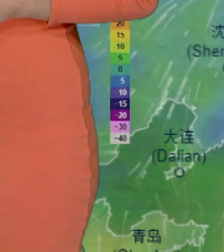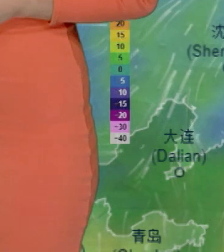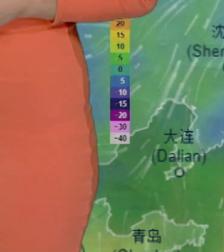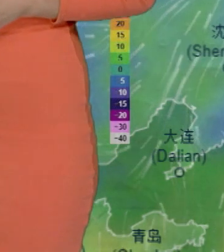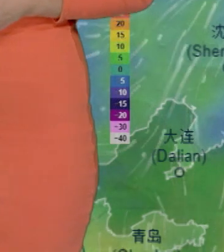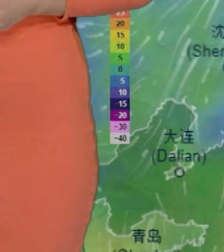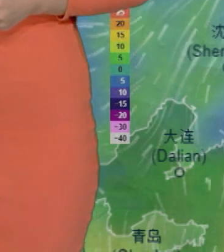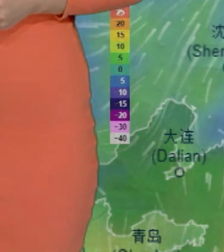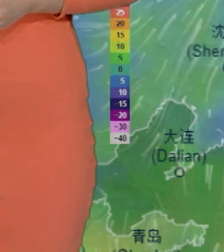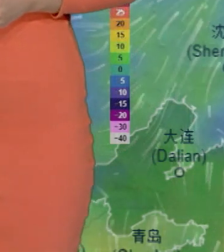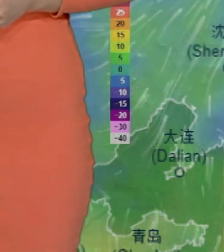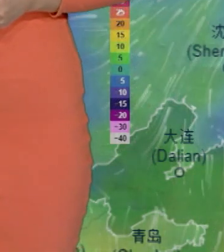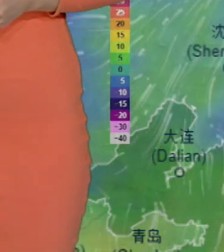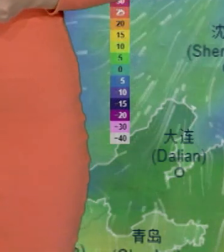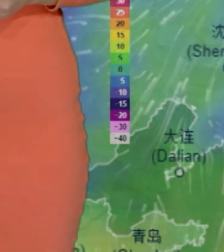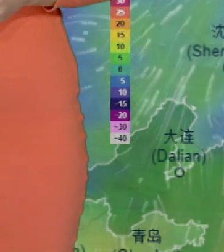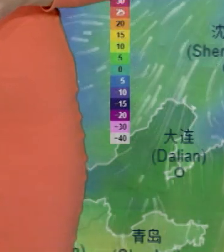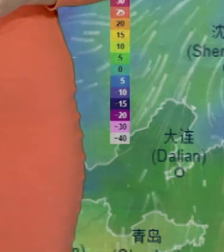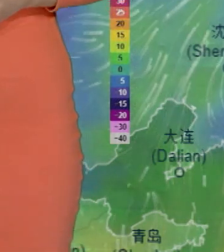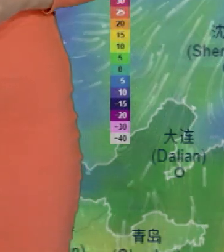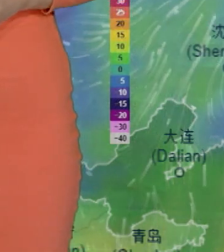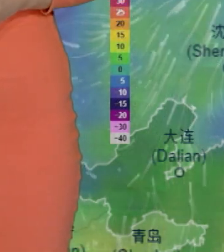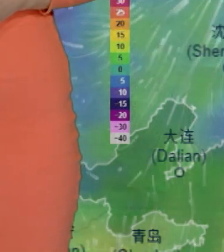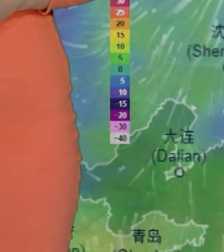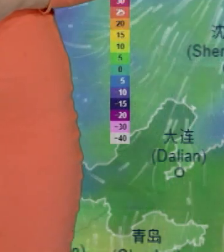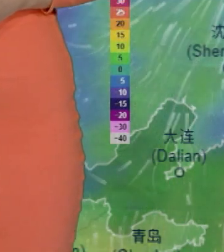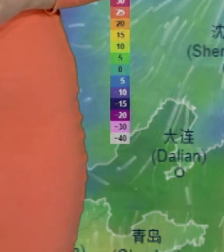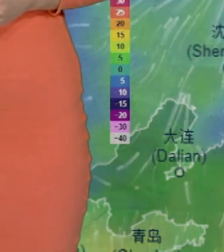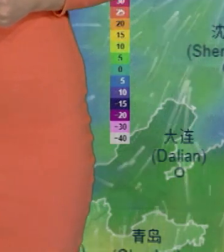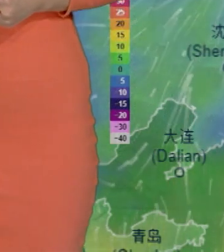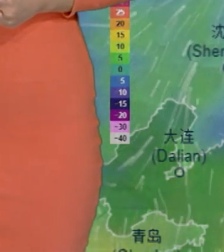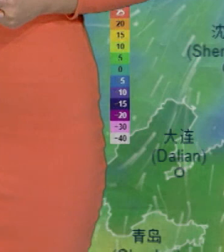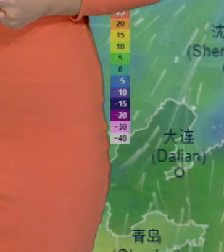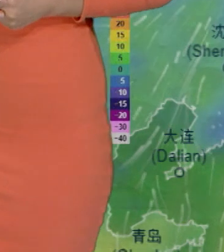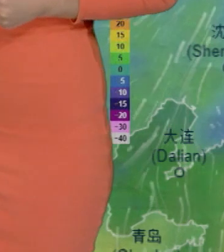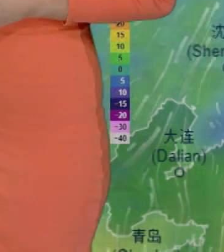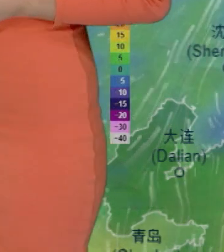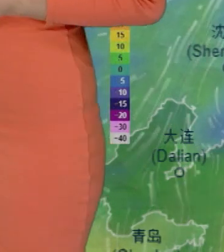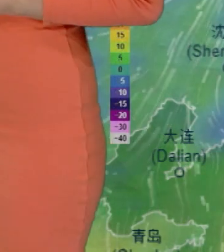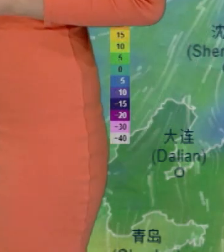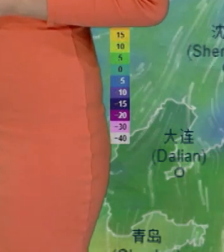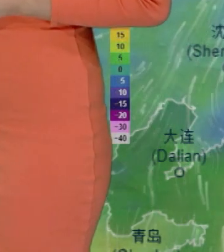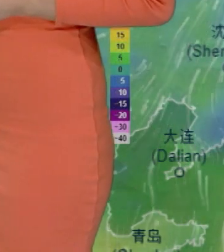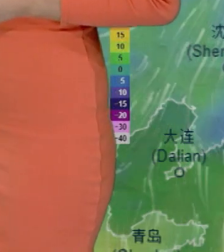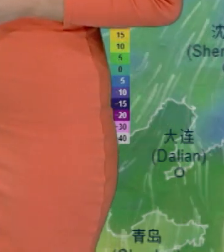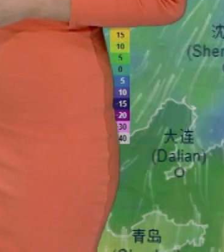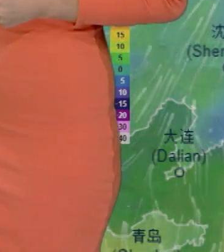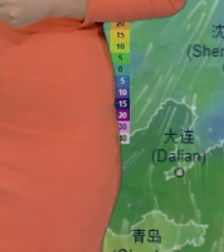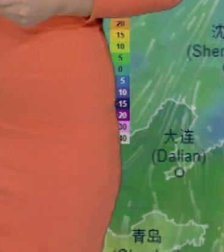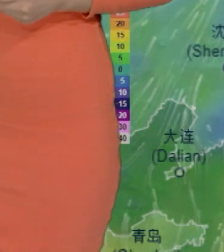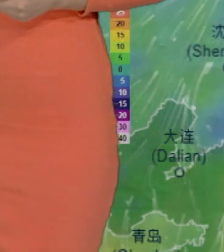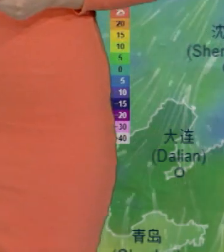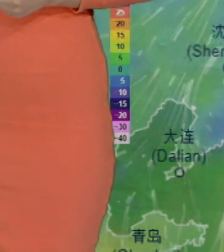ингэр эвэр газар орчимд шөндөө 9-14 өдөртө 3 км/цаг хоёр лим дулаан. Бусад нутагт шөндөө 18-23